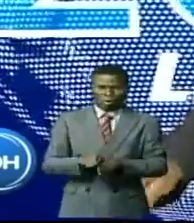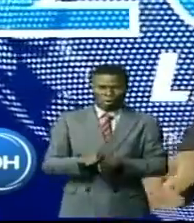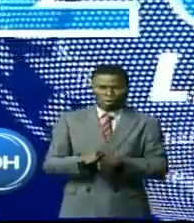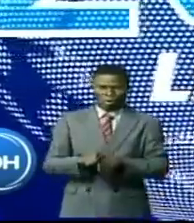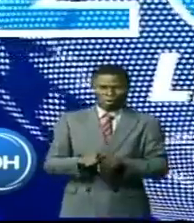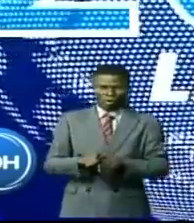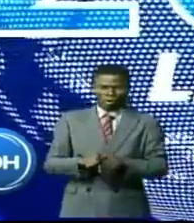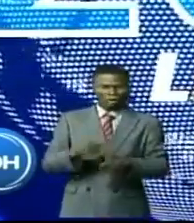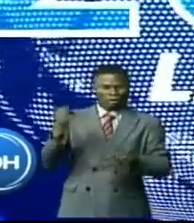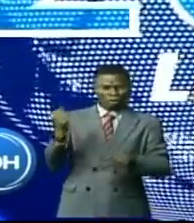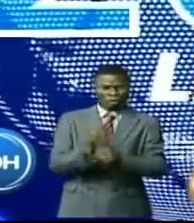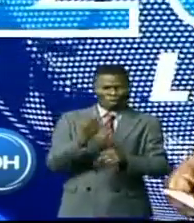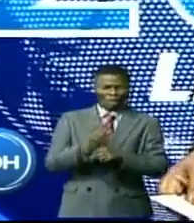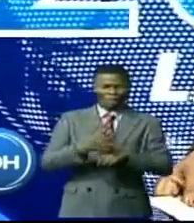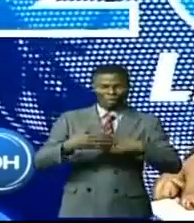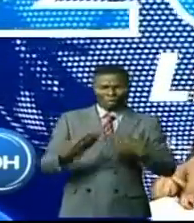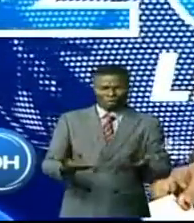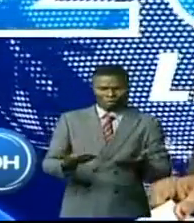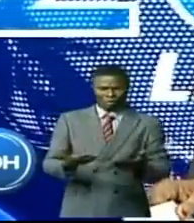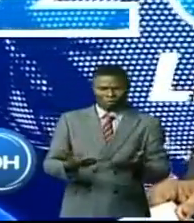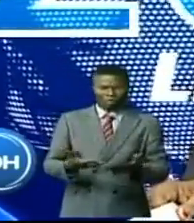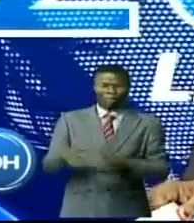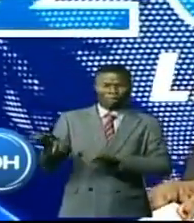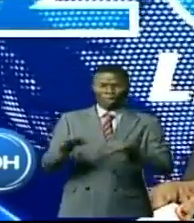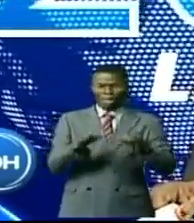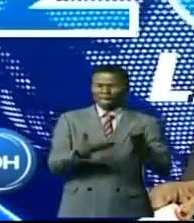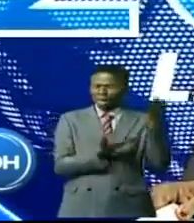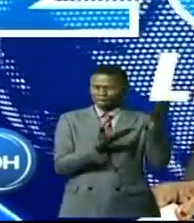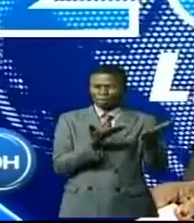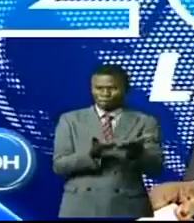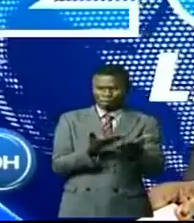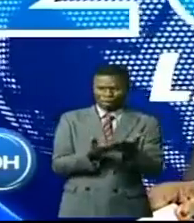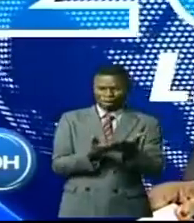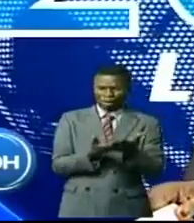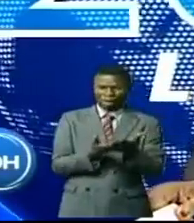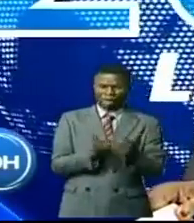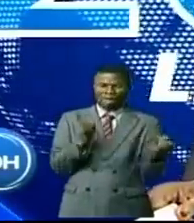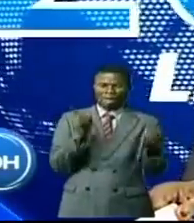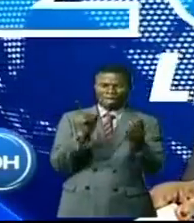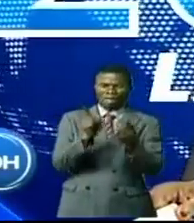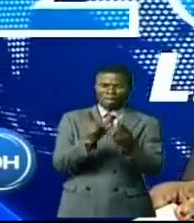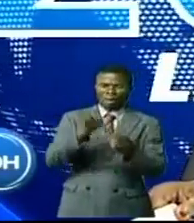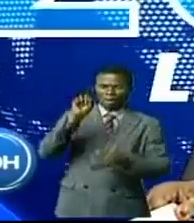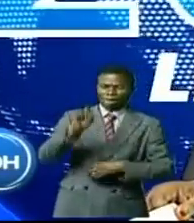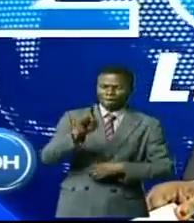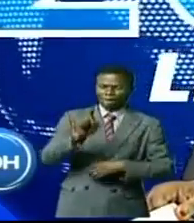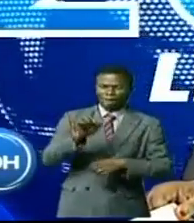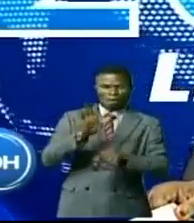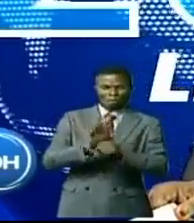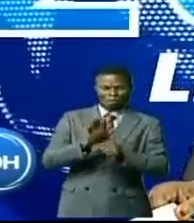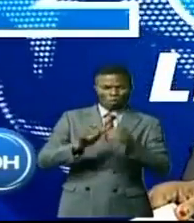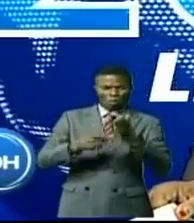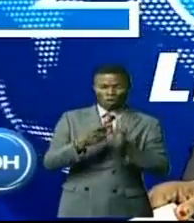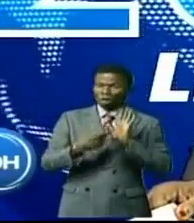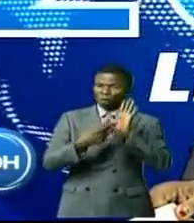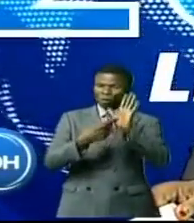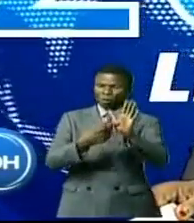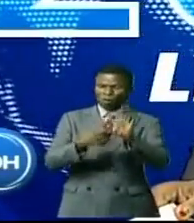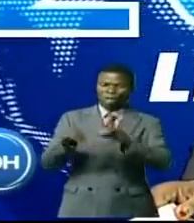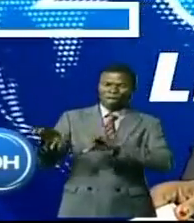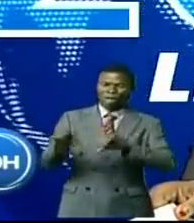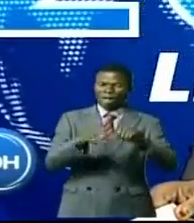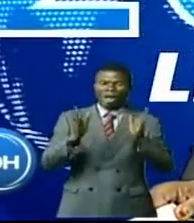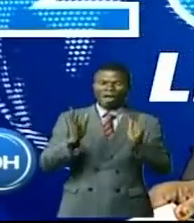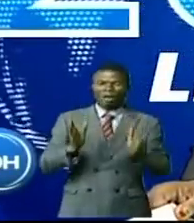son fonctionnement. Par cet acte majeur, il a rejoint les préoccupations plusieurs fois exprimées des